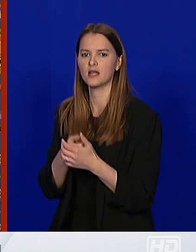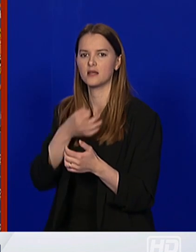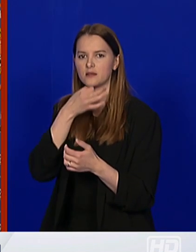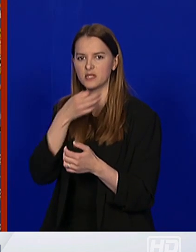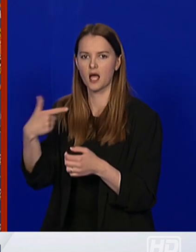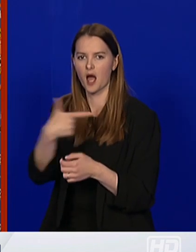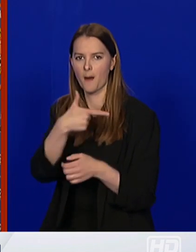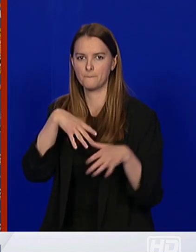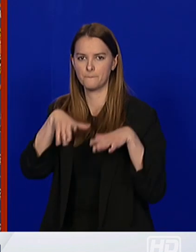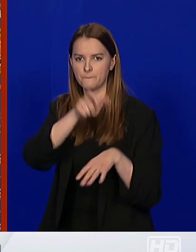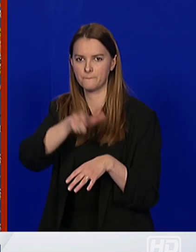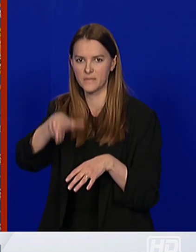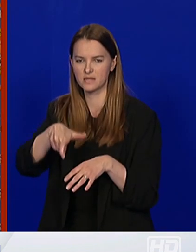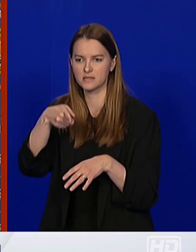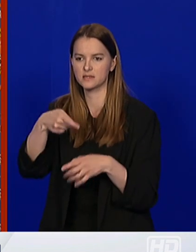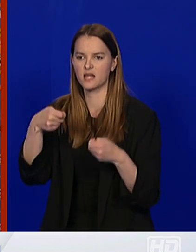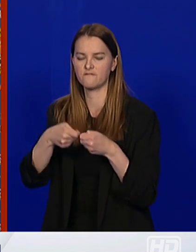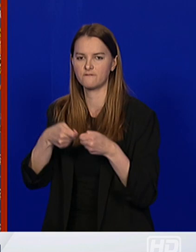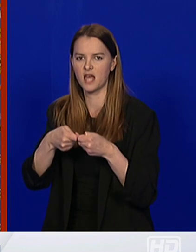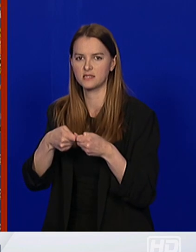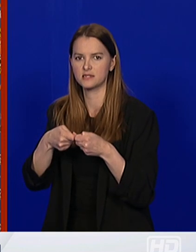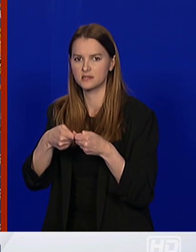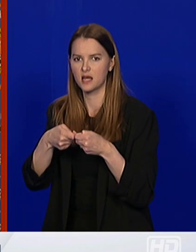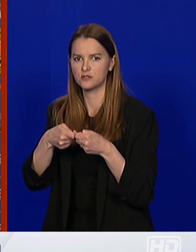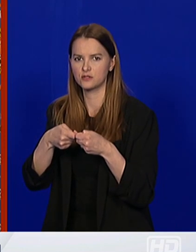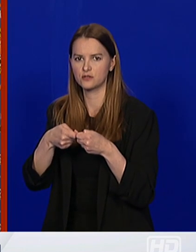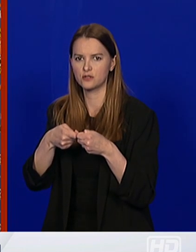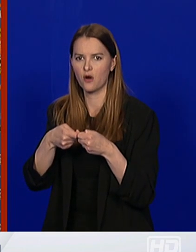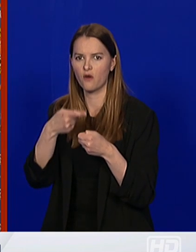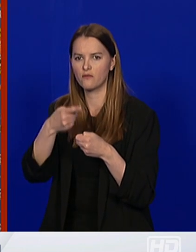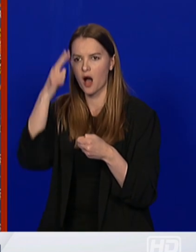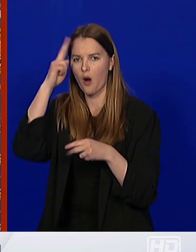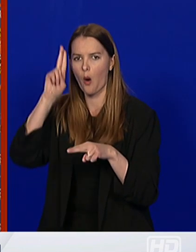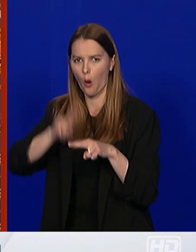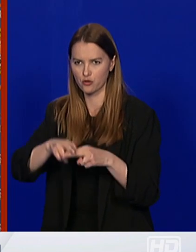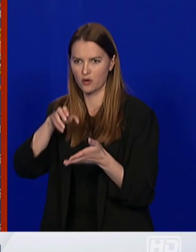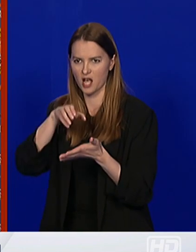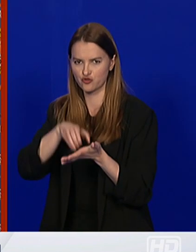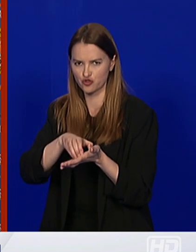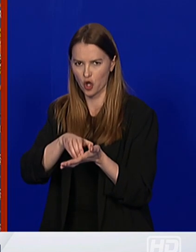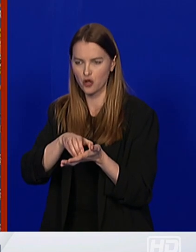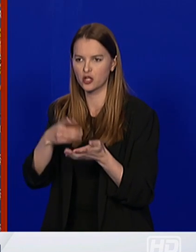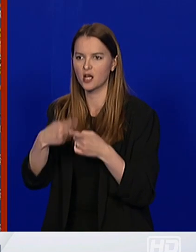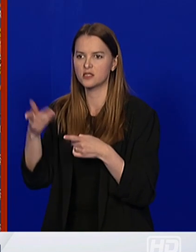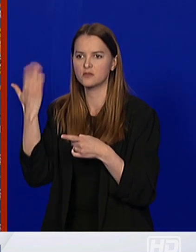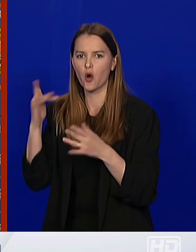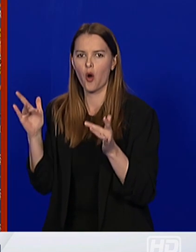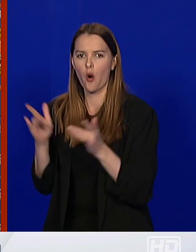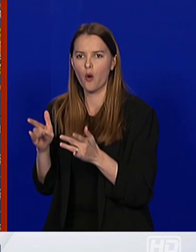u političkim vodama, tiče se legaliteta odluka stožera, dakle iz oporbe